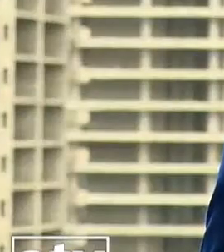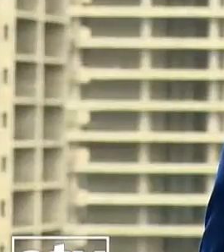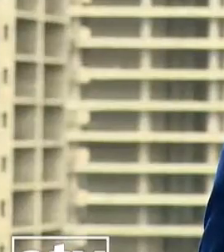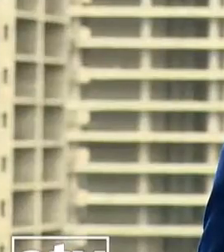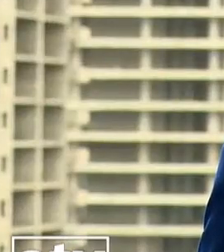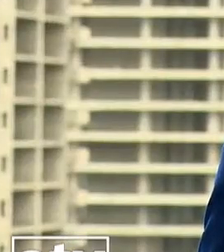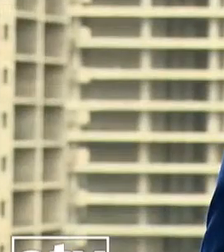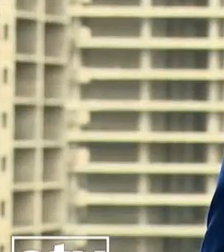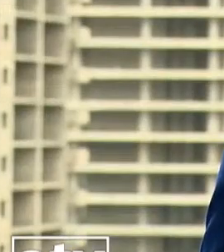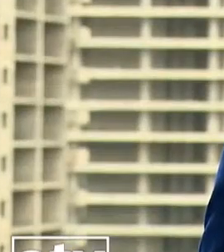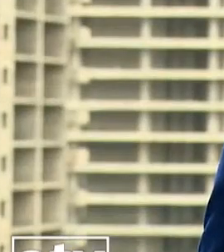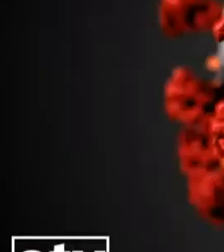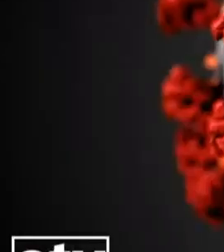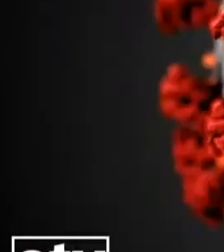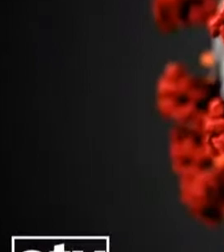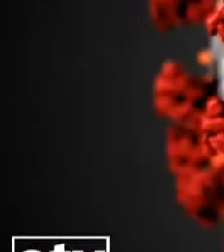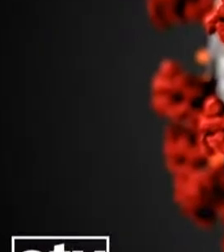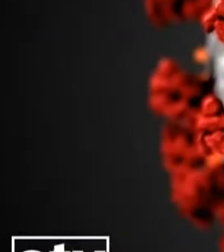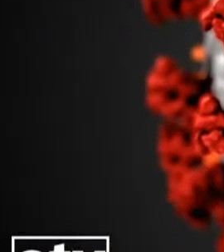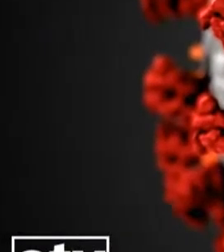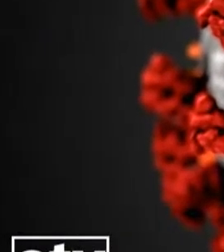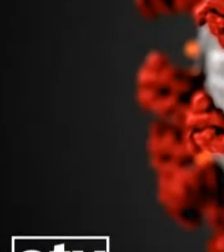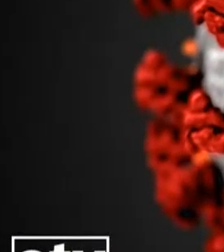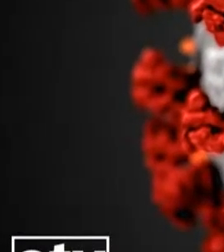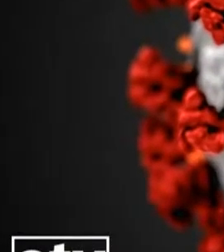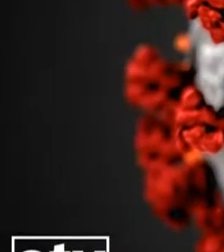ተለክሚ ኒባሉ ኢትዮጵያ ረደሂ ገይቲማ